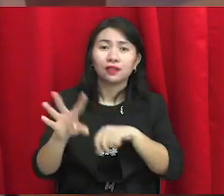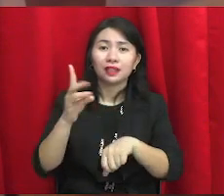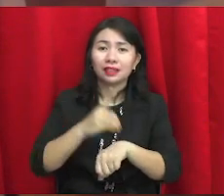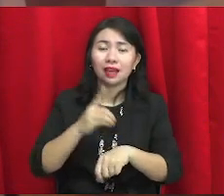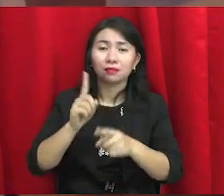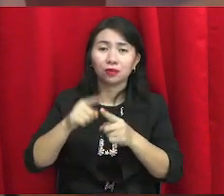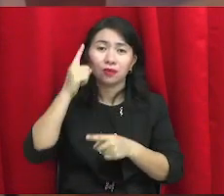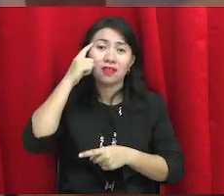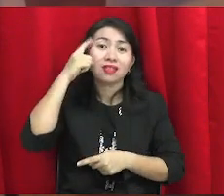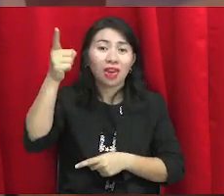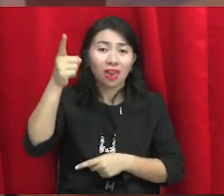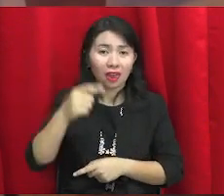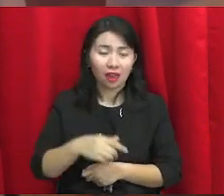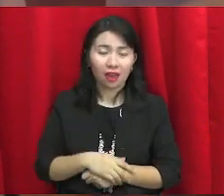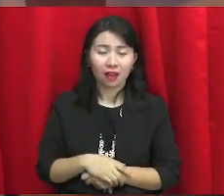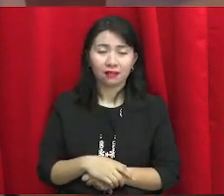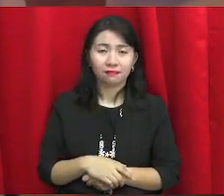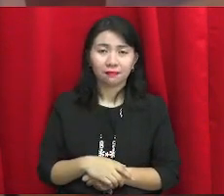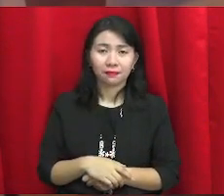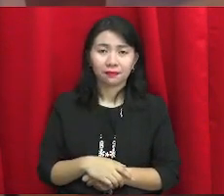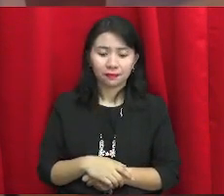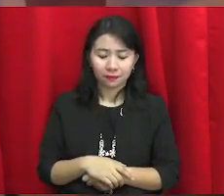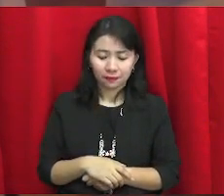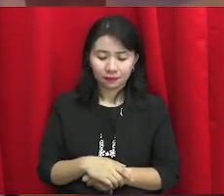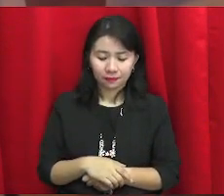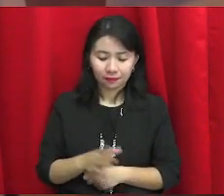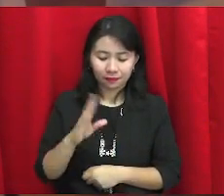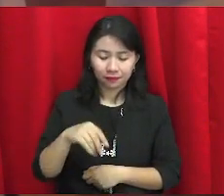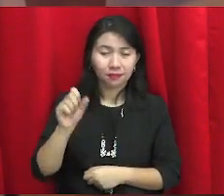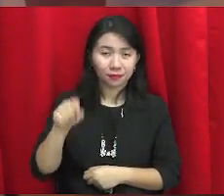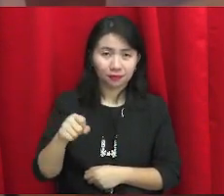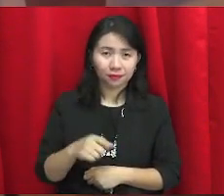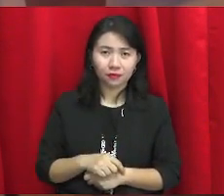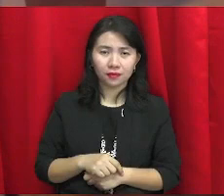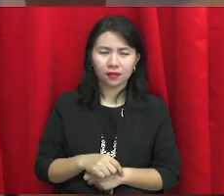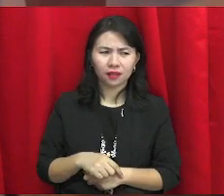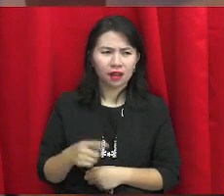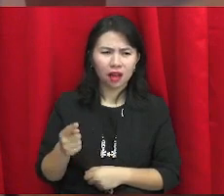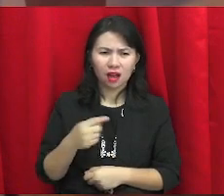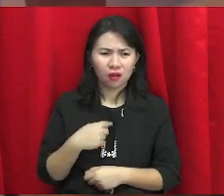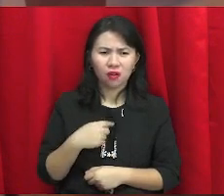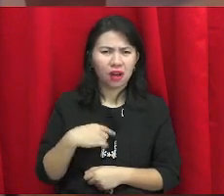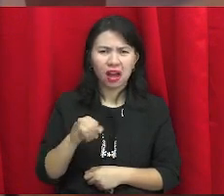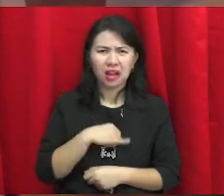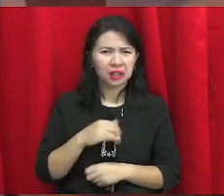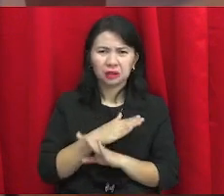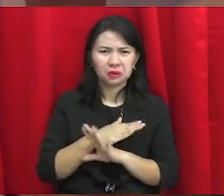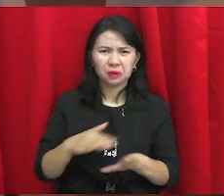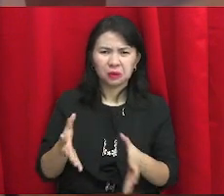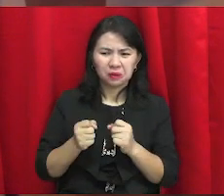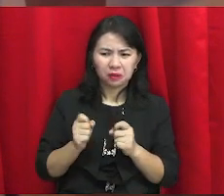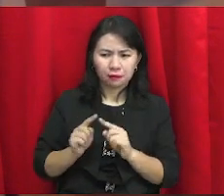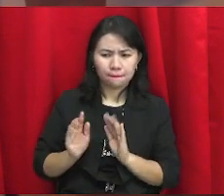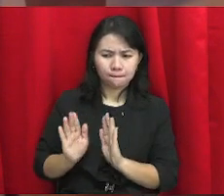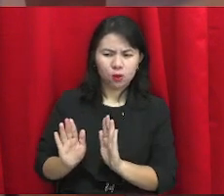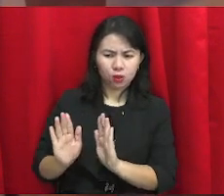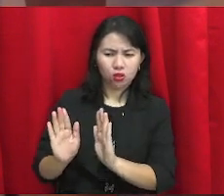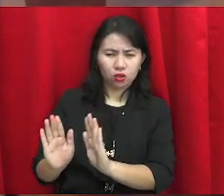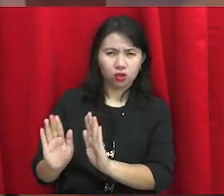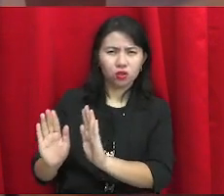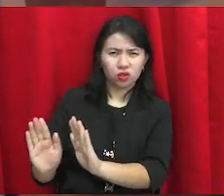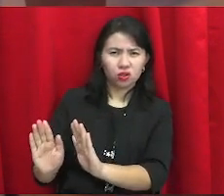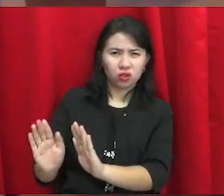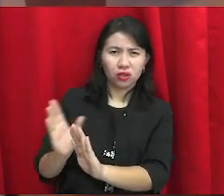mag-isip. Amen, amen. Ayoko noong ulot-ulot. Yeah, that's right. Ayoko